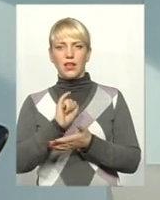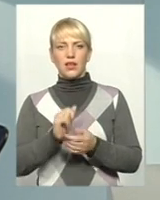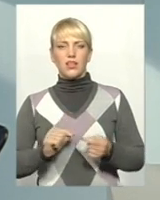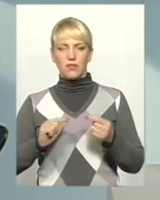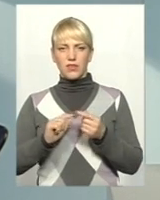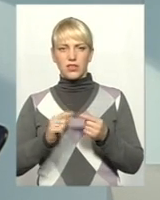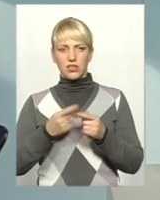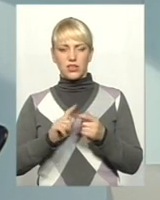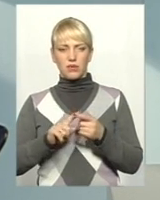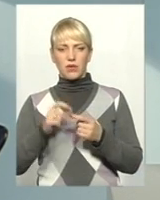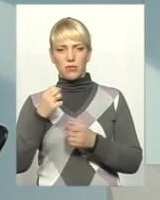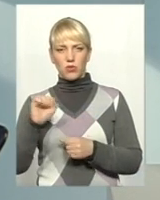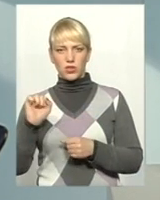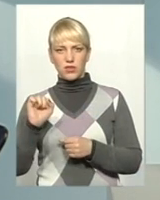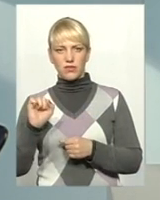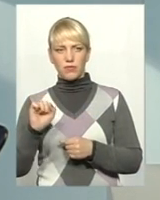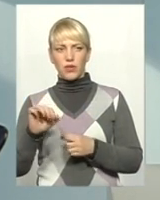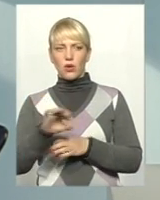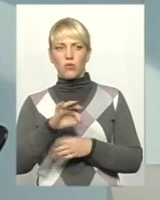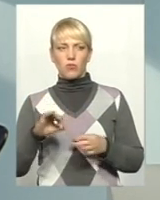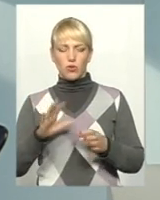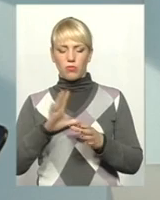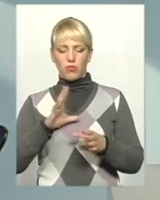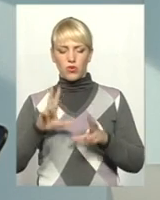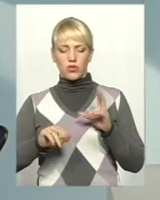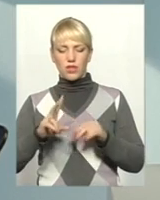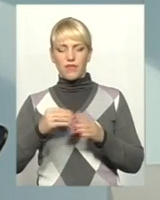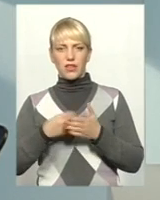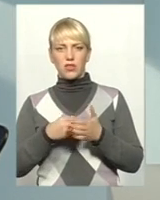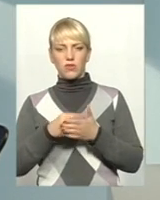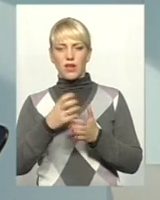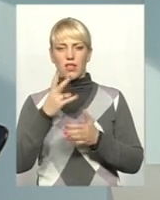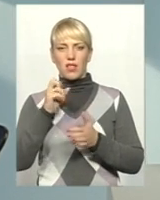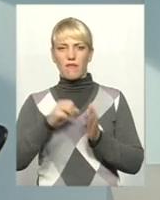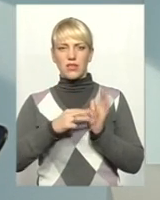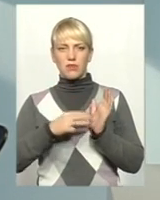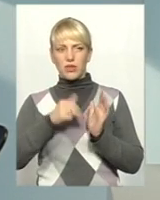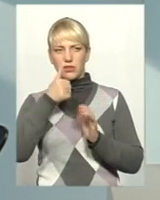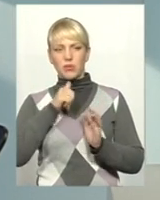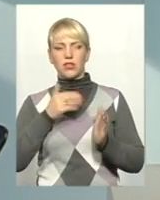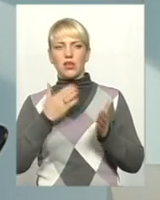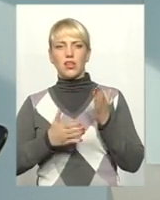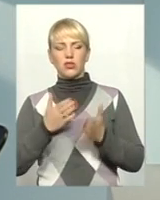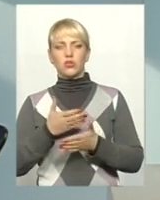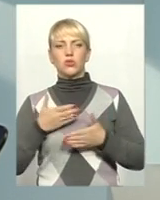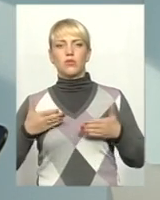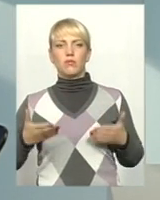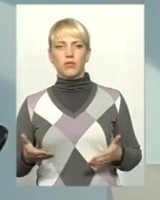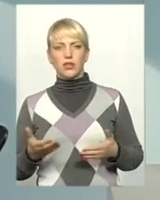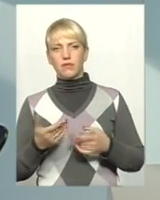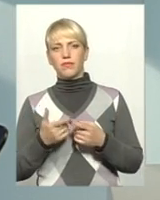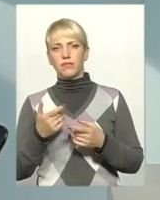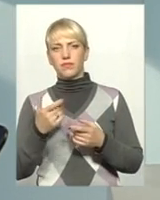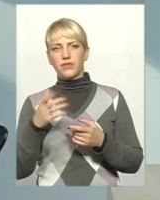визначення зараз цим переможцем, проєкт був розрахований фінансування на 18 місяців. Тобто, якщо вони вже